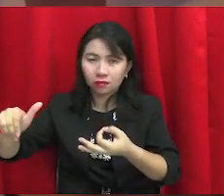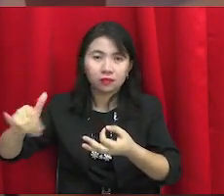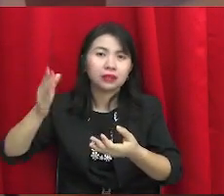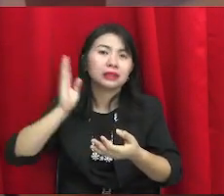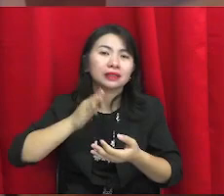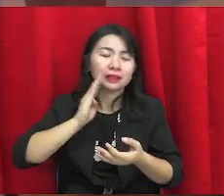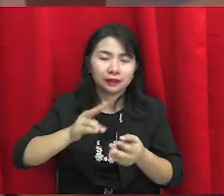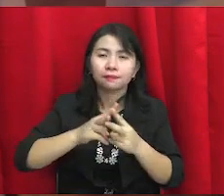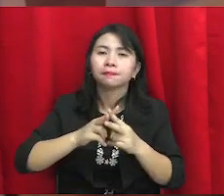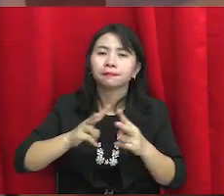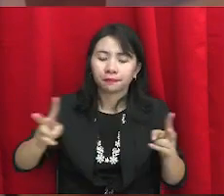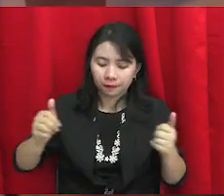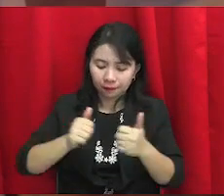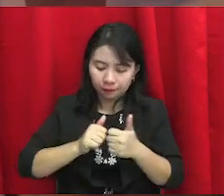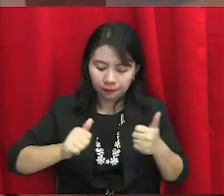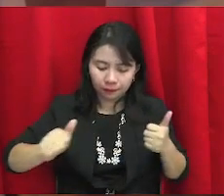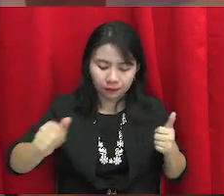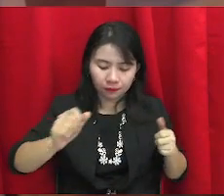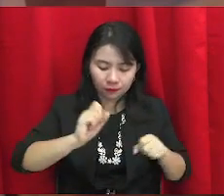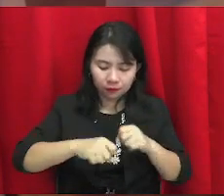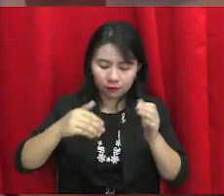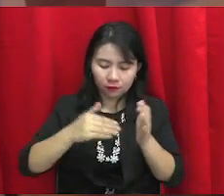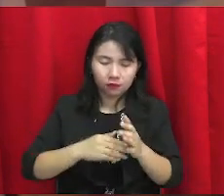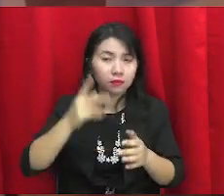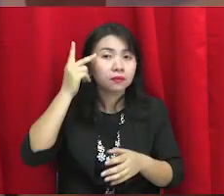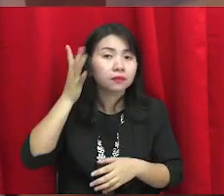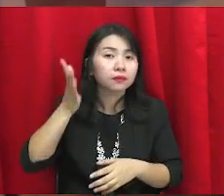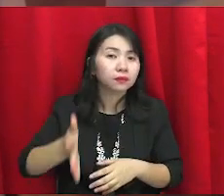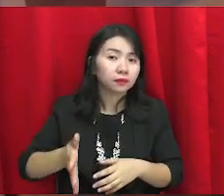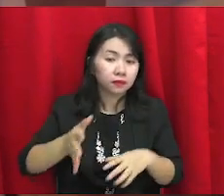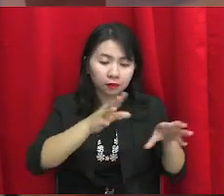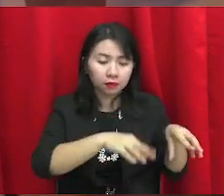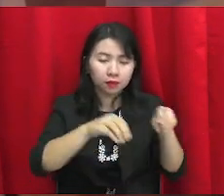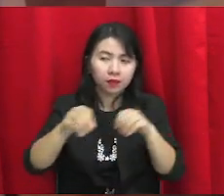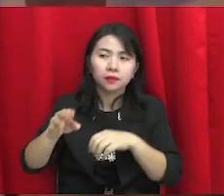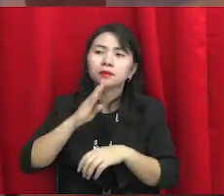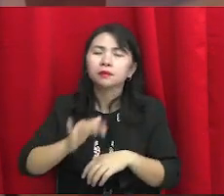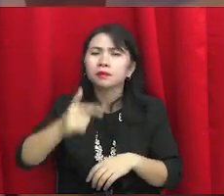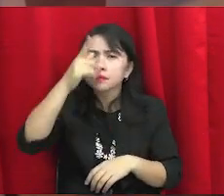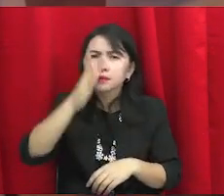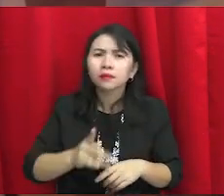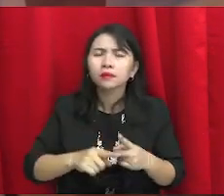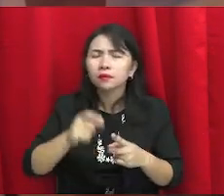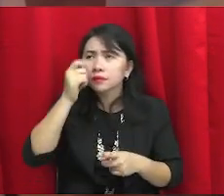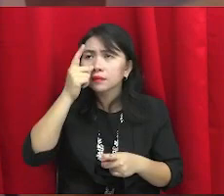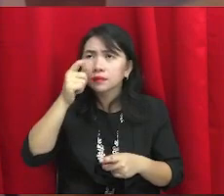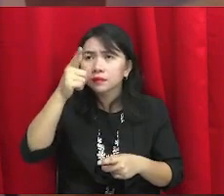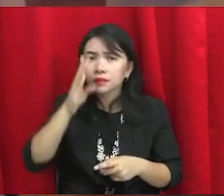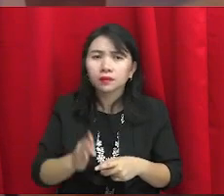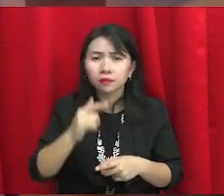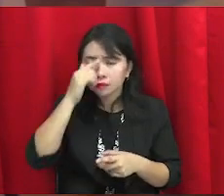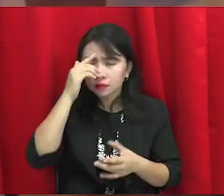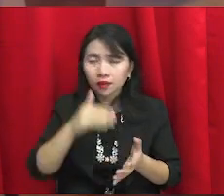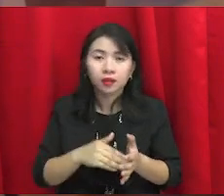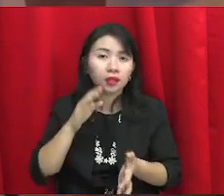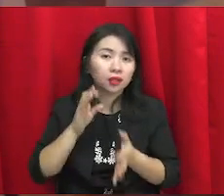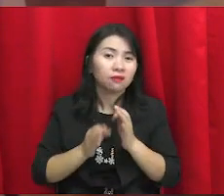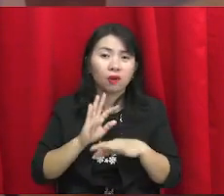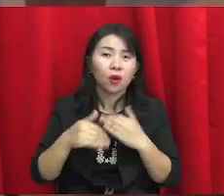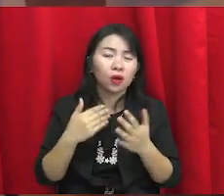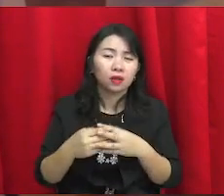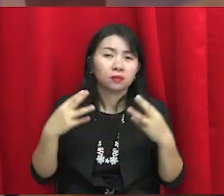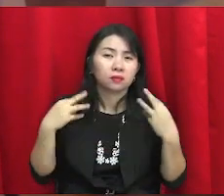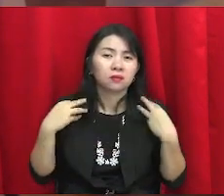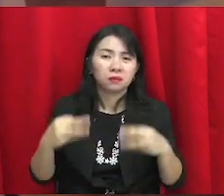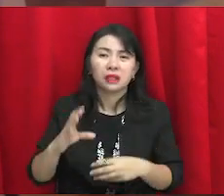mga pati, naglagay ang Diyos ng pastor para mauunawaan ang Diyos kasi kapag ang mga miyembro karnal, hindi